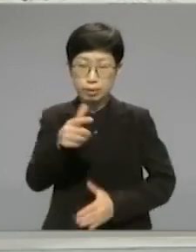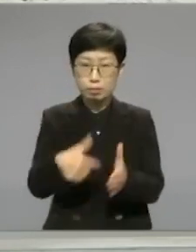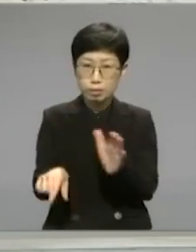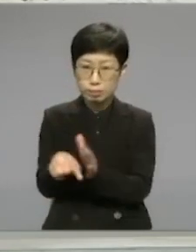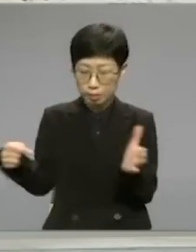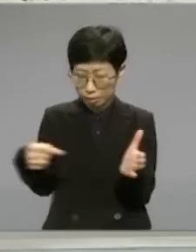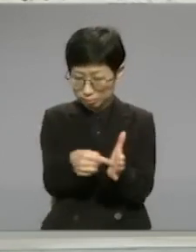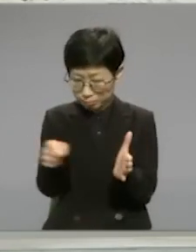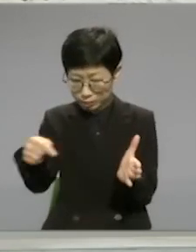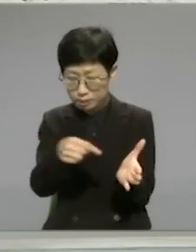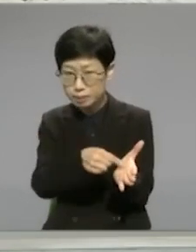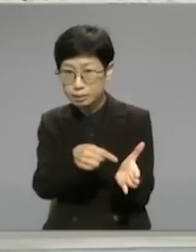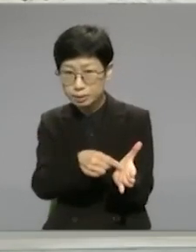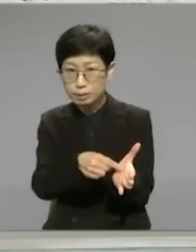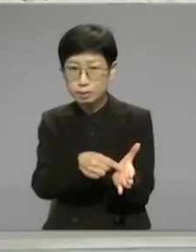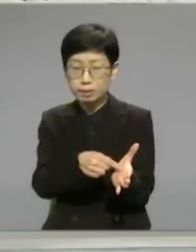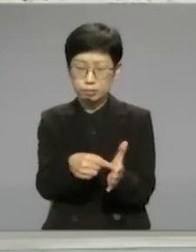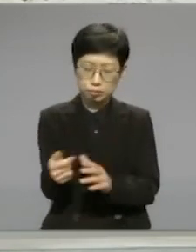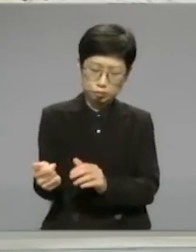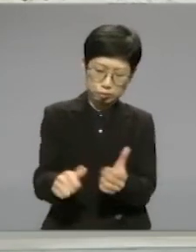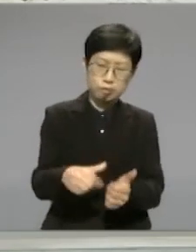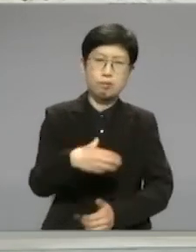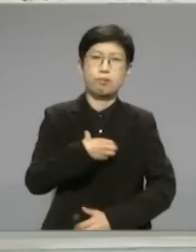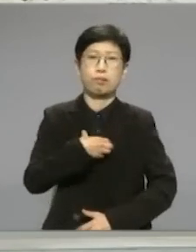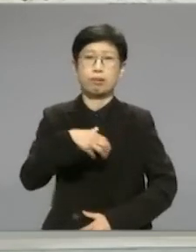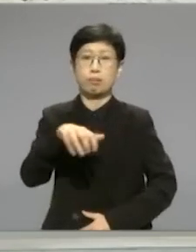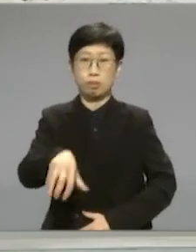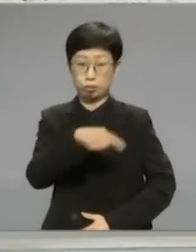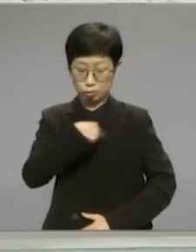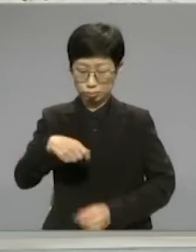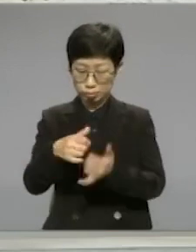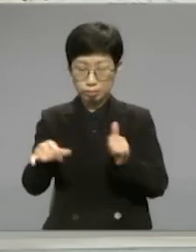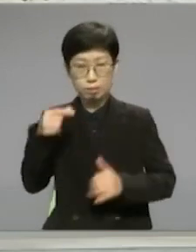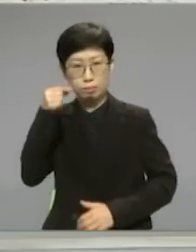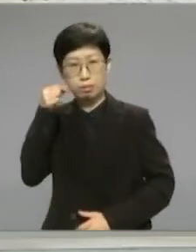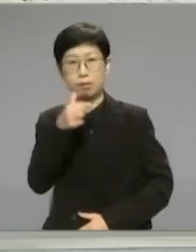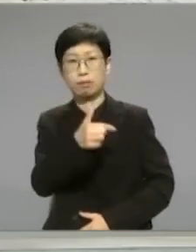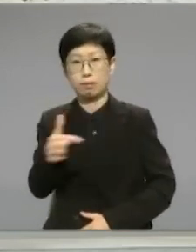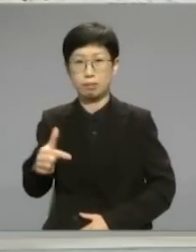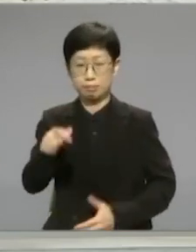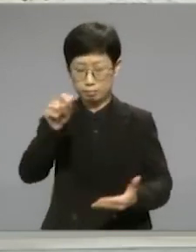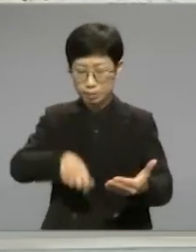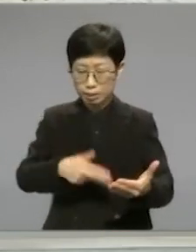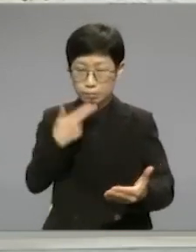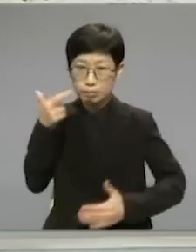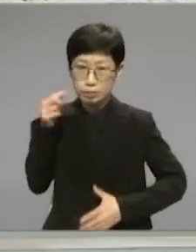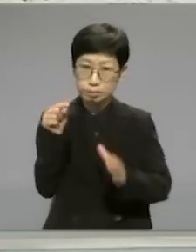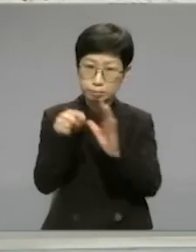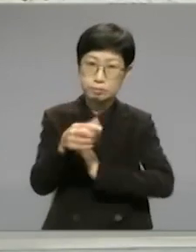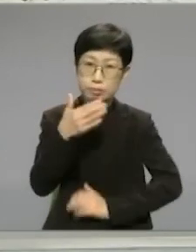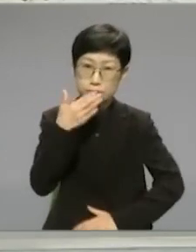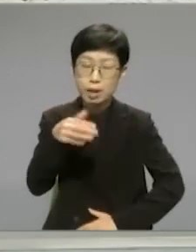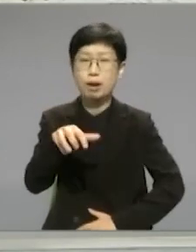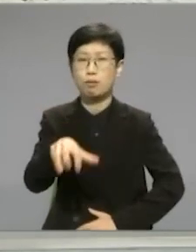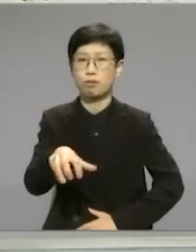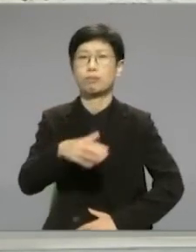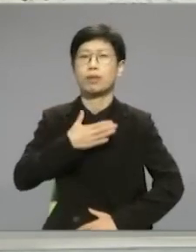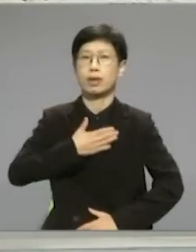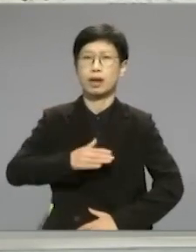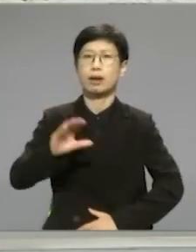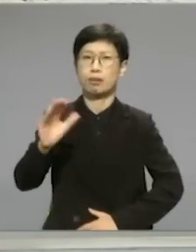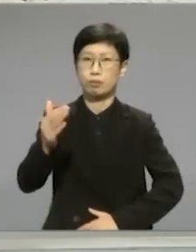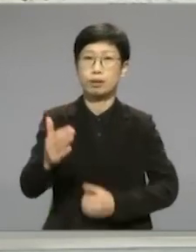죽음의 정글, 다리엔갭이 중국인들에게 주목을 받고 있습니다. 비자 없이 미국에 다다를 수 있는 통로라는 걸 알게 된